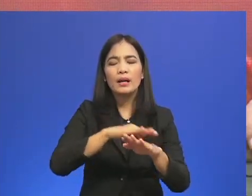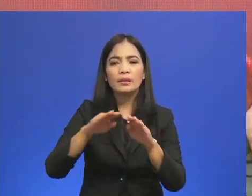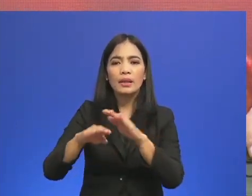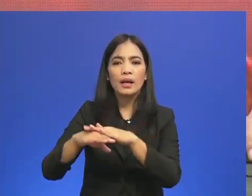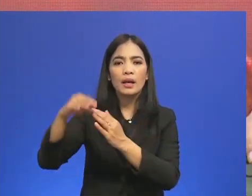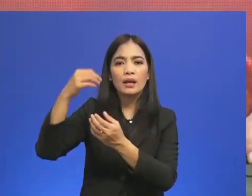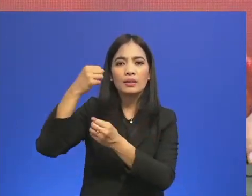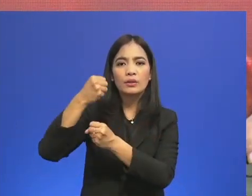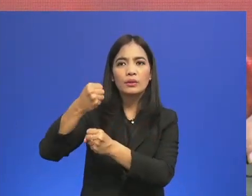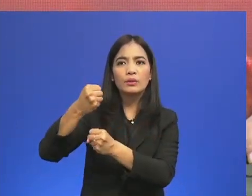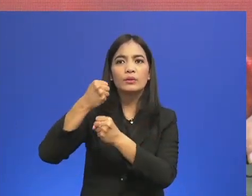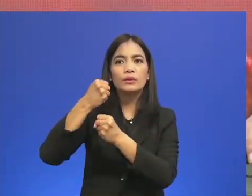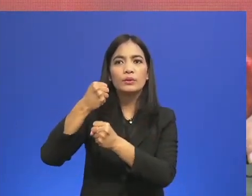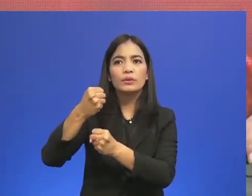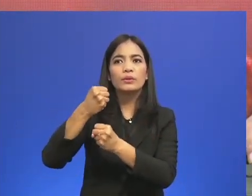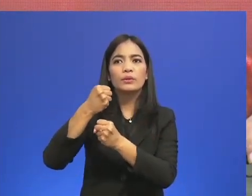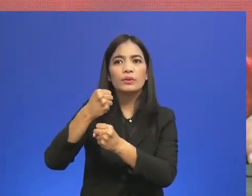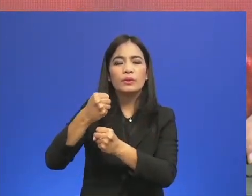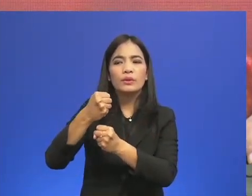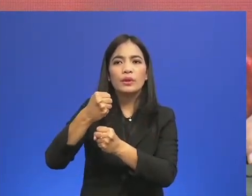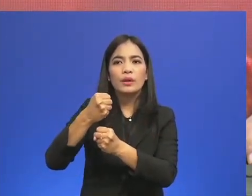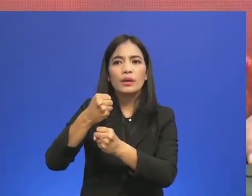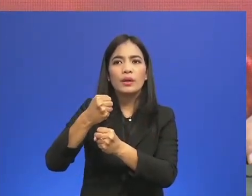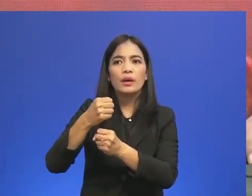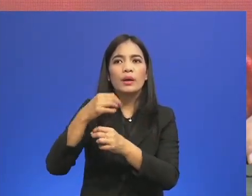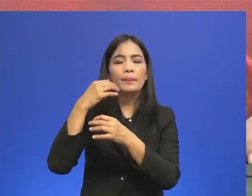pegang tanganku,